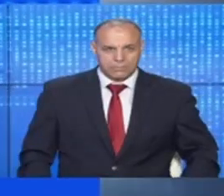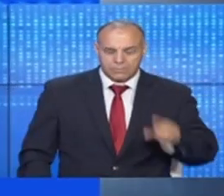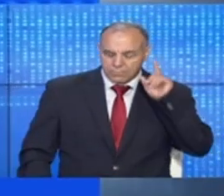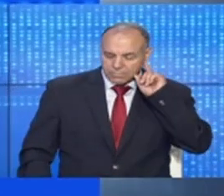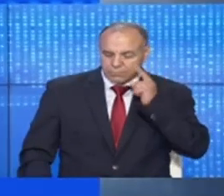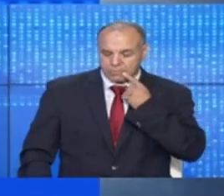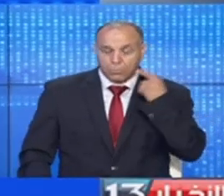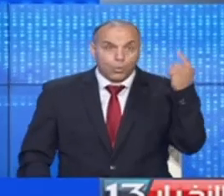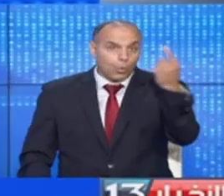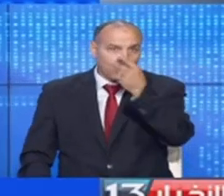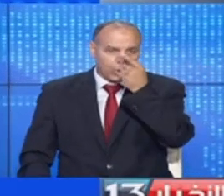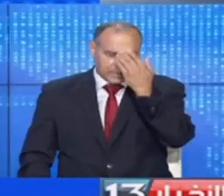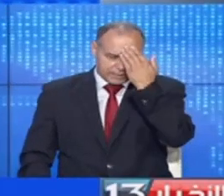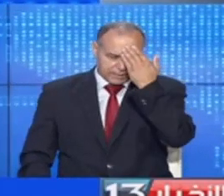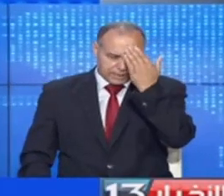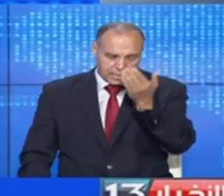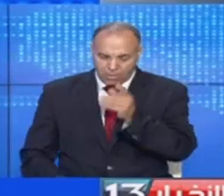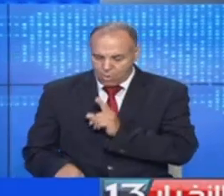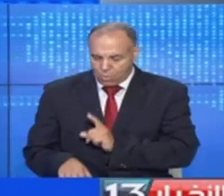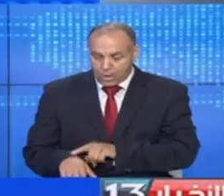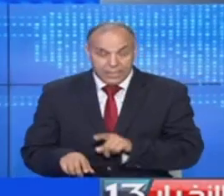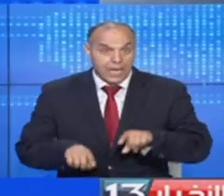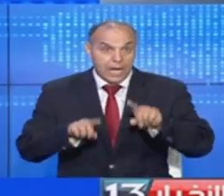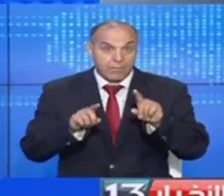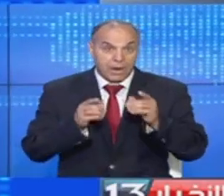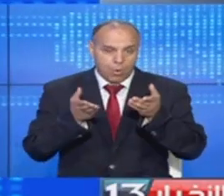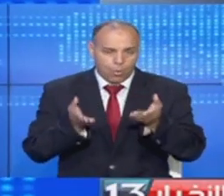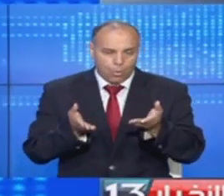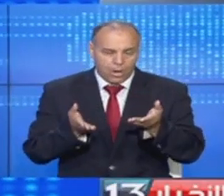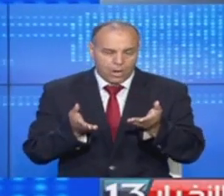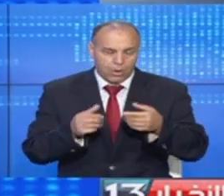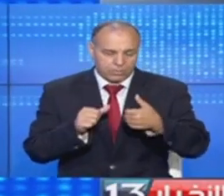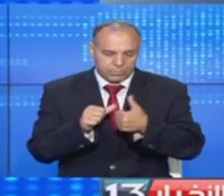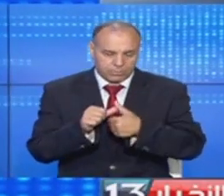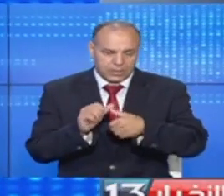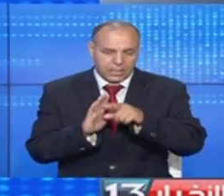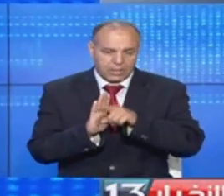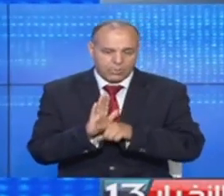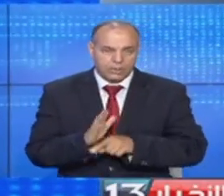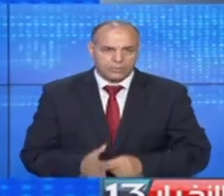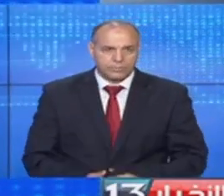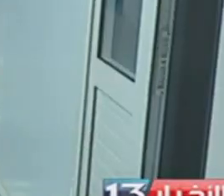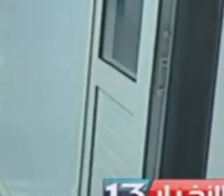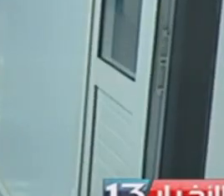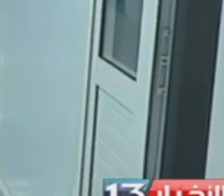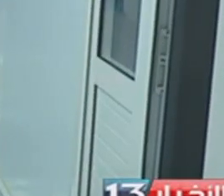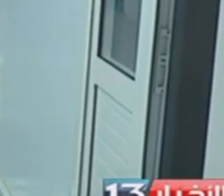نشره الظهر للاخبار من القناه الوطنيه الاولى اهلا بكم مشاهدينا والبدايه بالعناوين